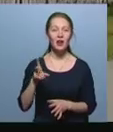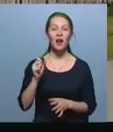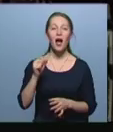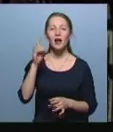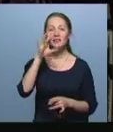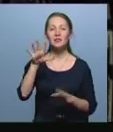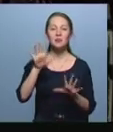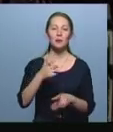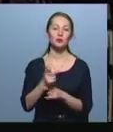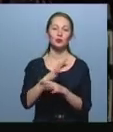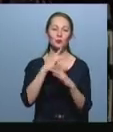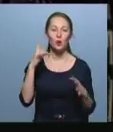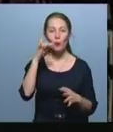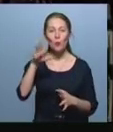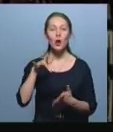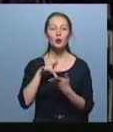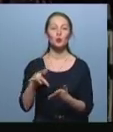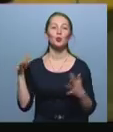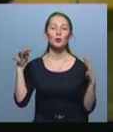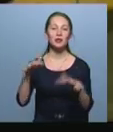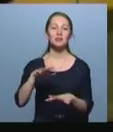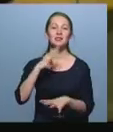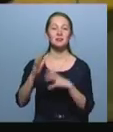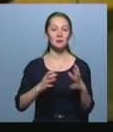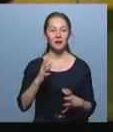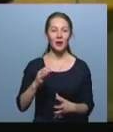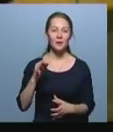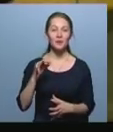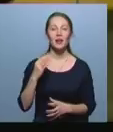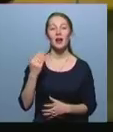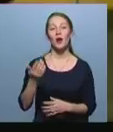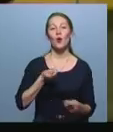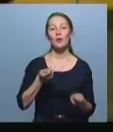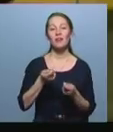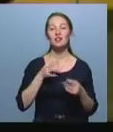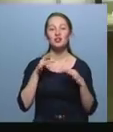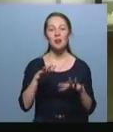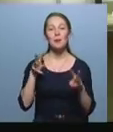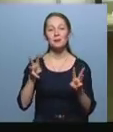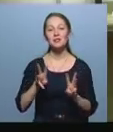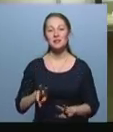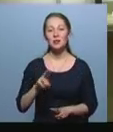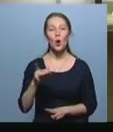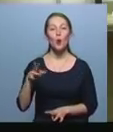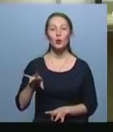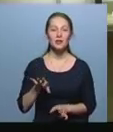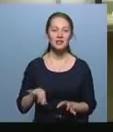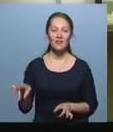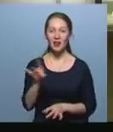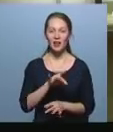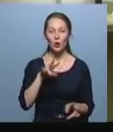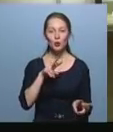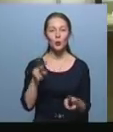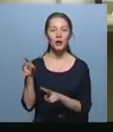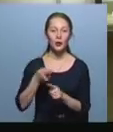много. Они популярны у туристов со всего света. Наталья Катаева, управляющая делами администрации Курьинского района, лично курирует